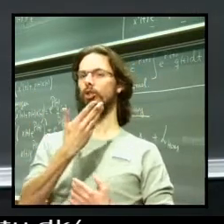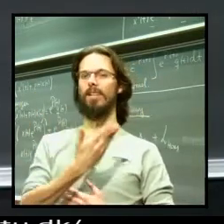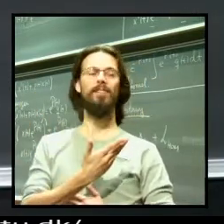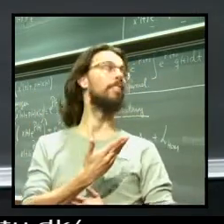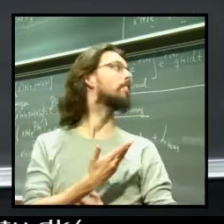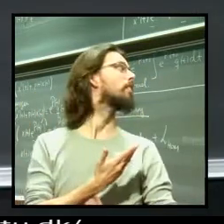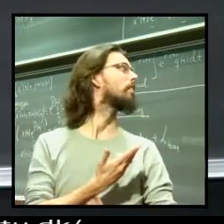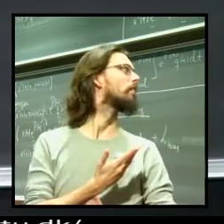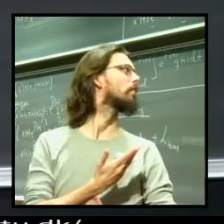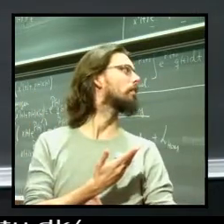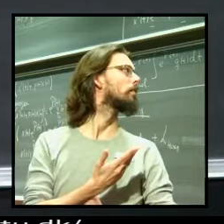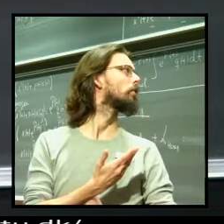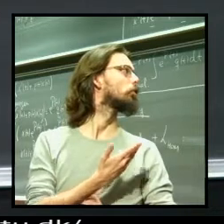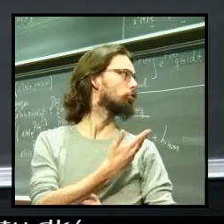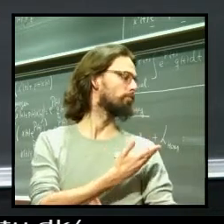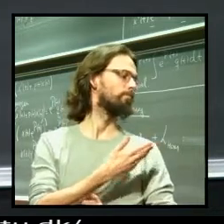lnt, og det er bare t.